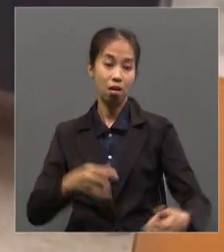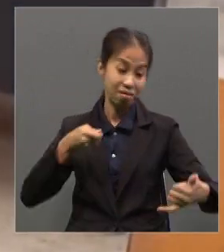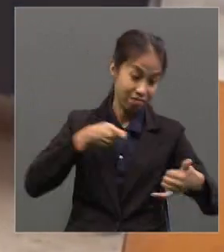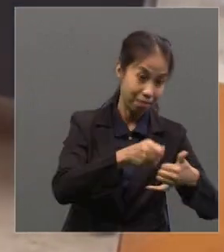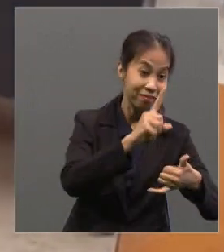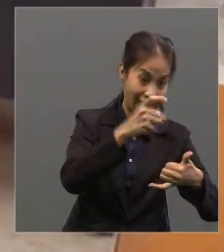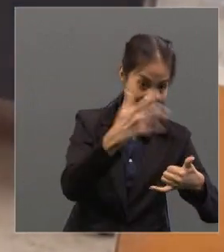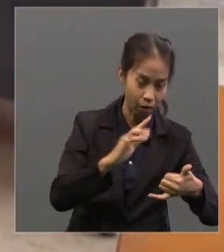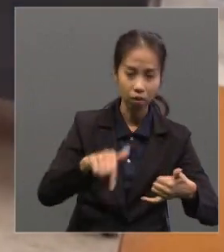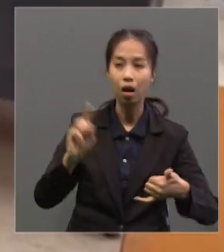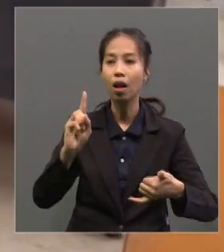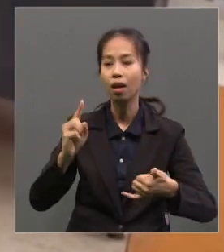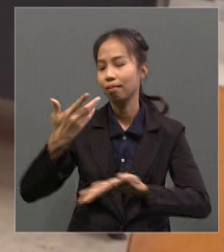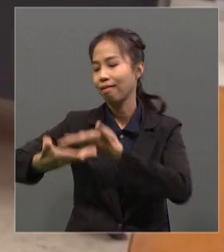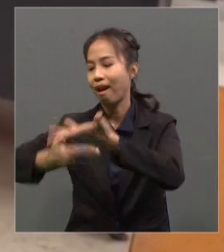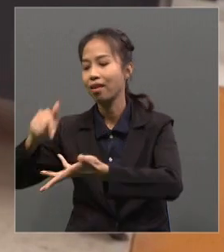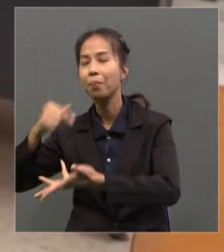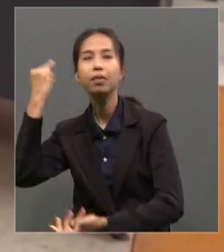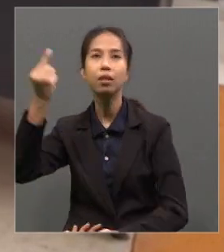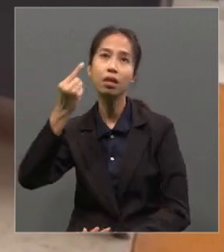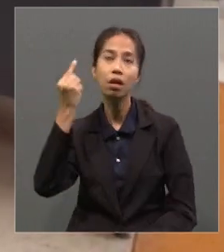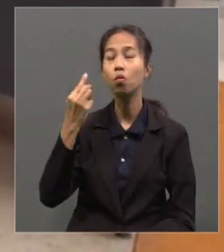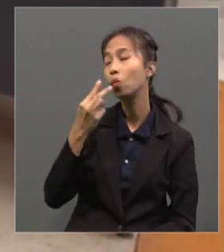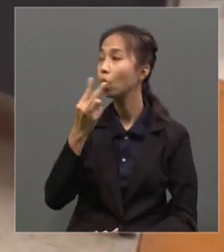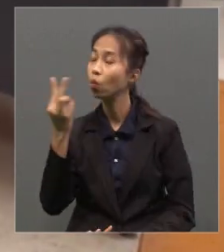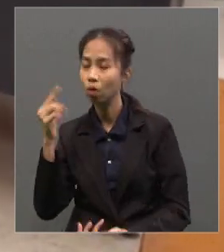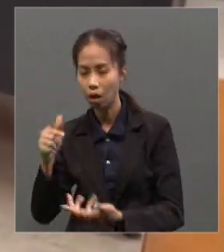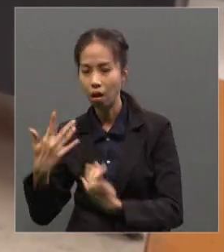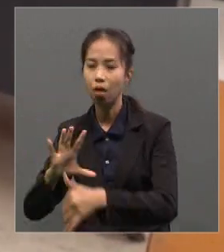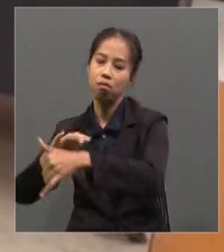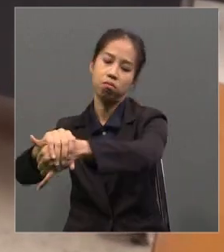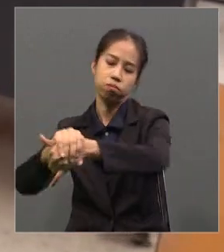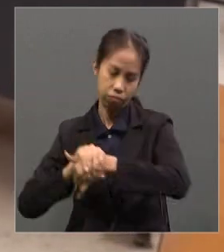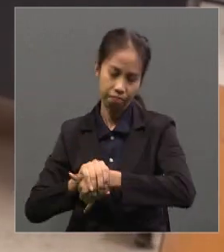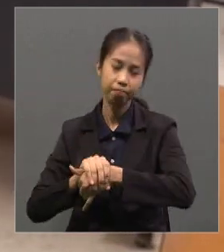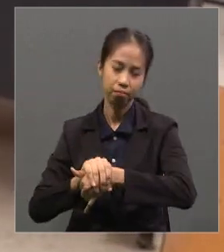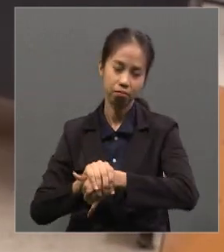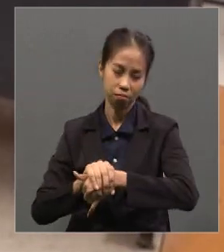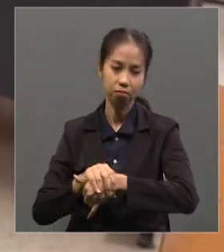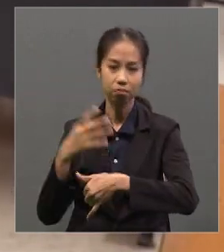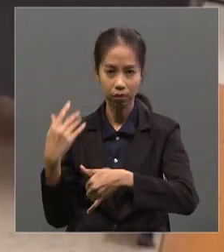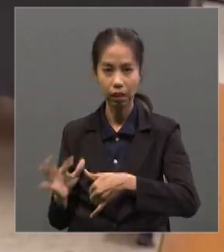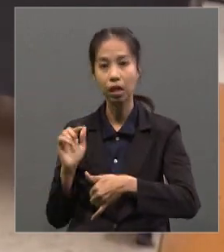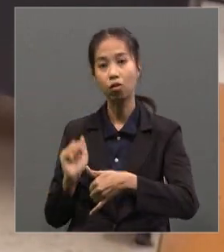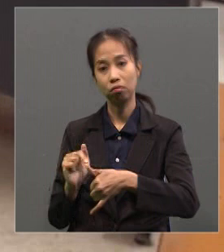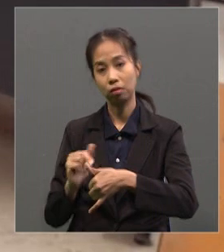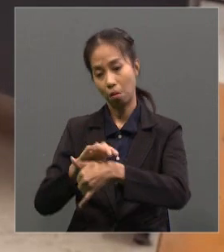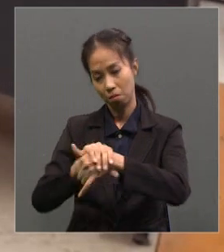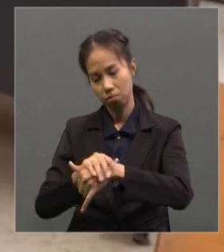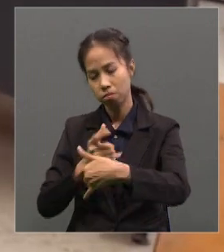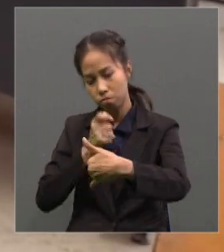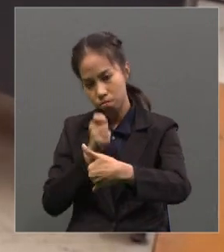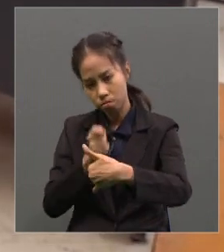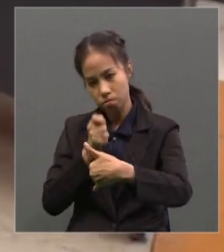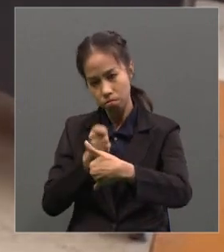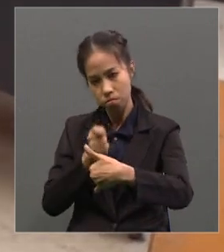ไม่สลดเลยยังไปเดินตลาดได้นะคะจะมีการคุมตัวสอบสวนต่อที่โรงพักโพธิ์ทองค่ะแต่ว่าในระหว่างที่ทำการสอบ